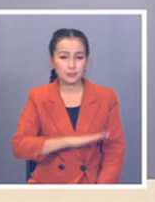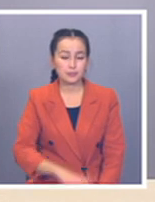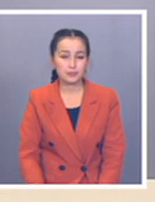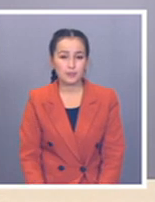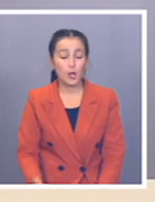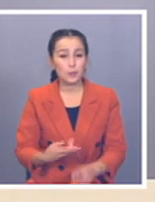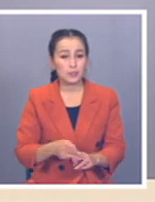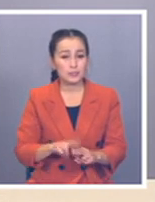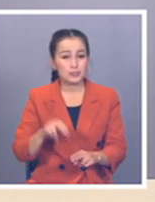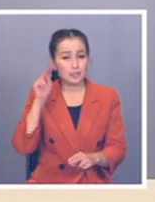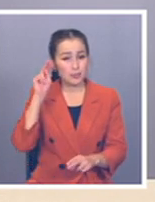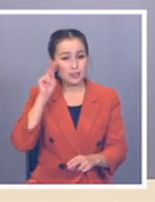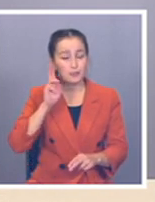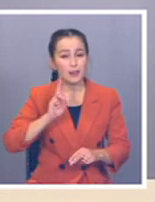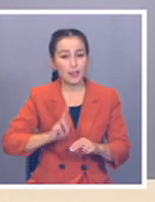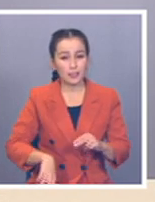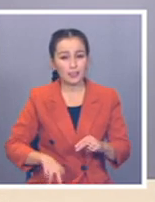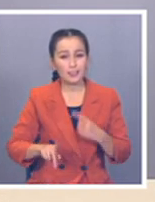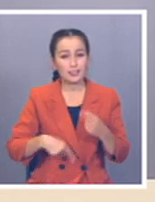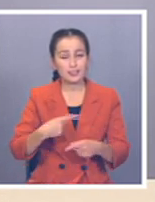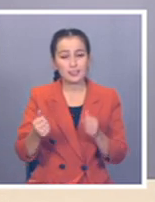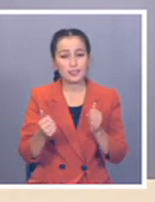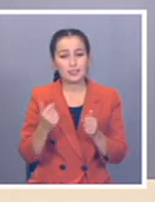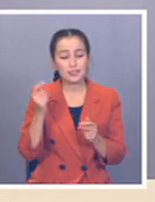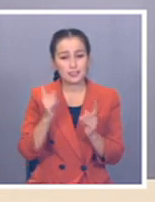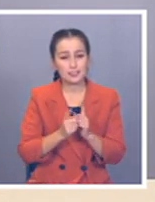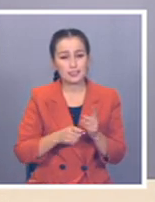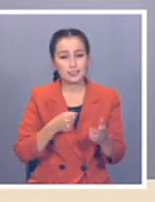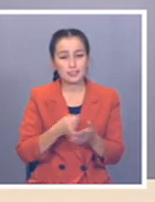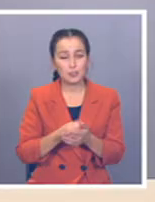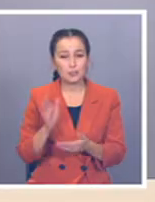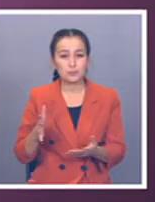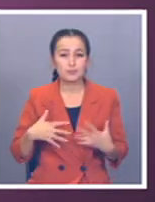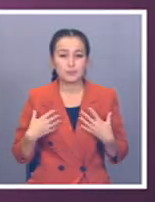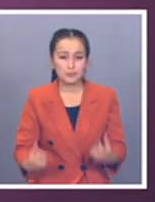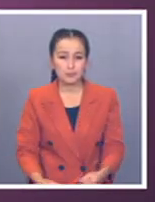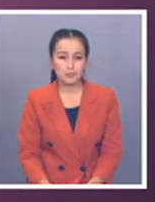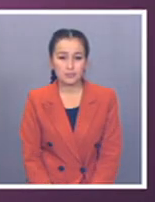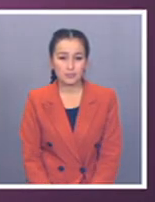Осымен сабағымыз аяқталды, келесі білім әлемінде жүздескенше.